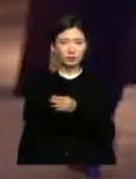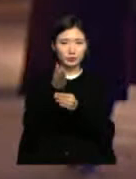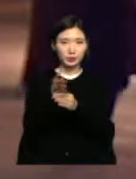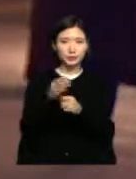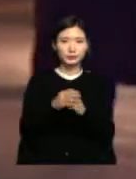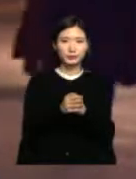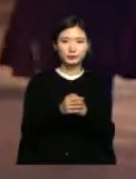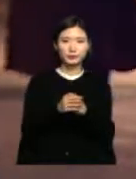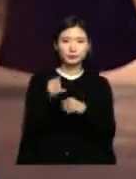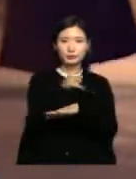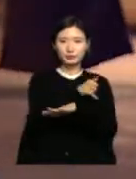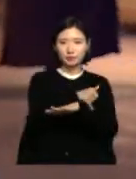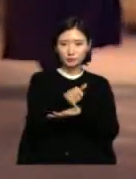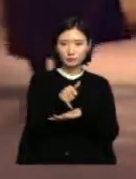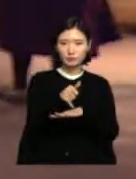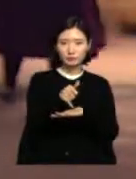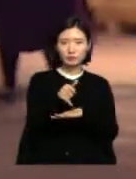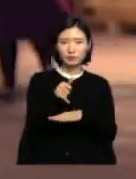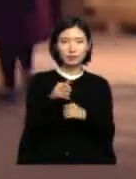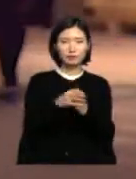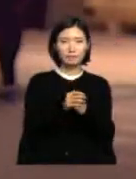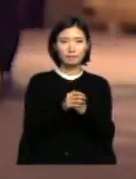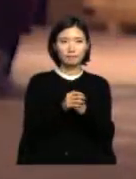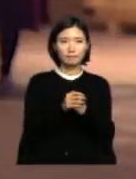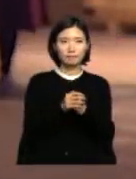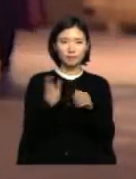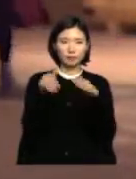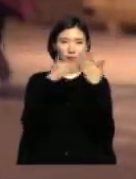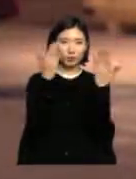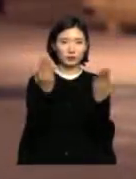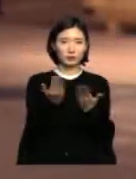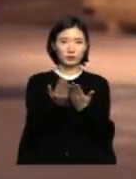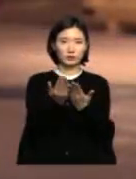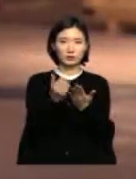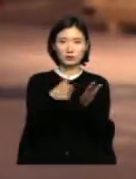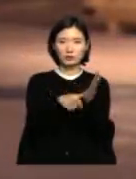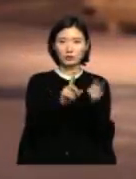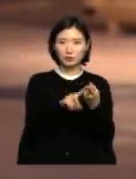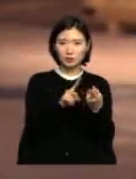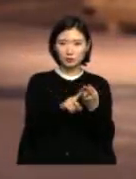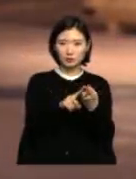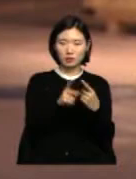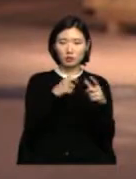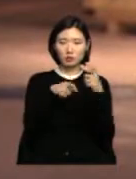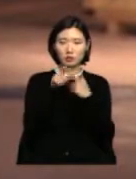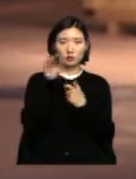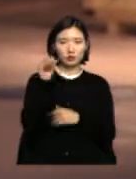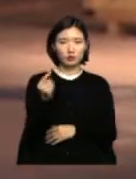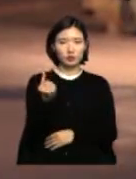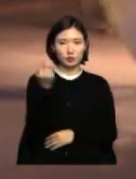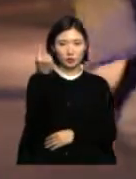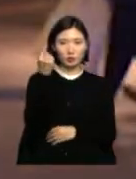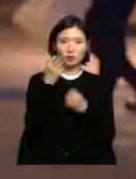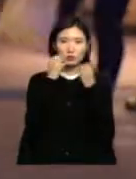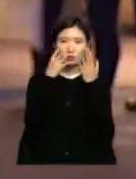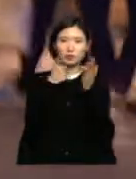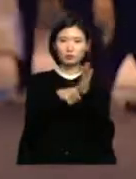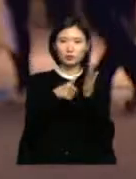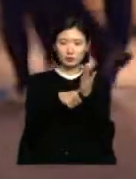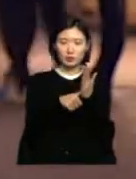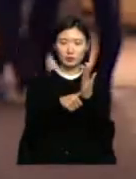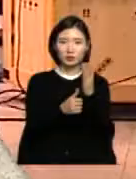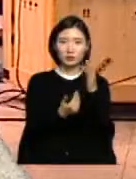조명 디자인이라든지 뭐 이런 모든 제품에 대해서 훨씬 더 퀄리티가 있고 새로운 제품이